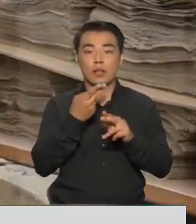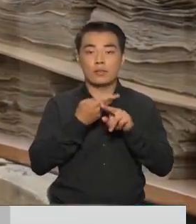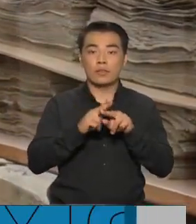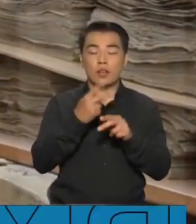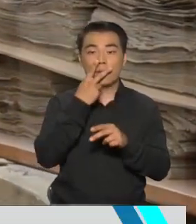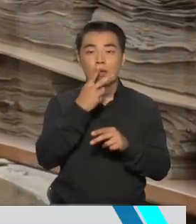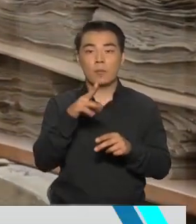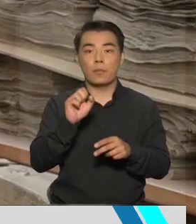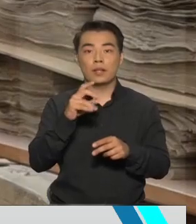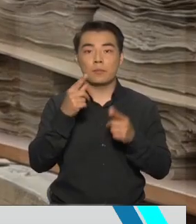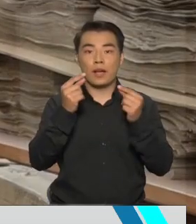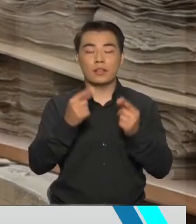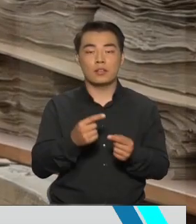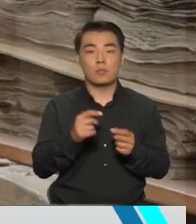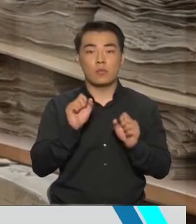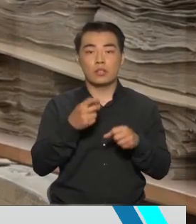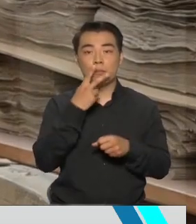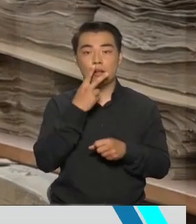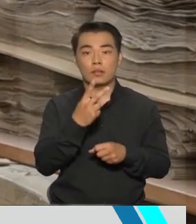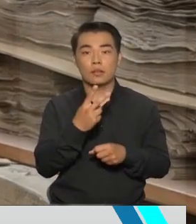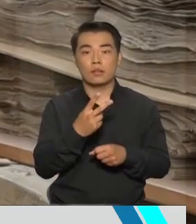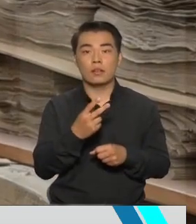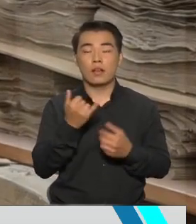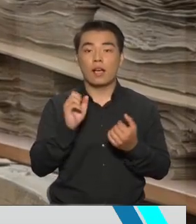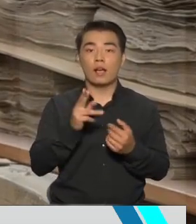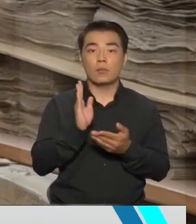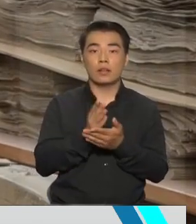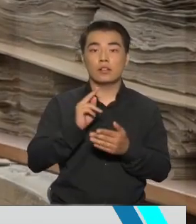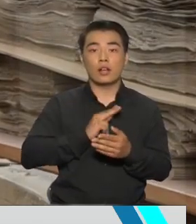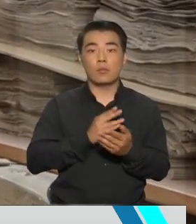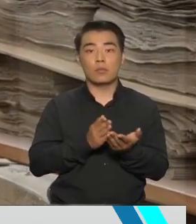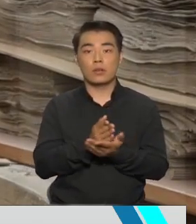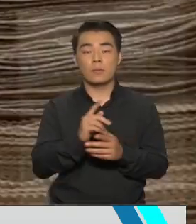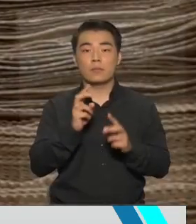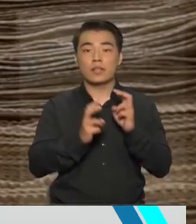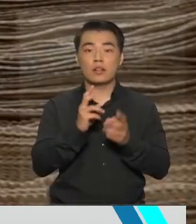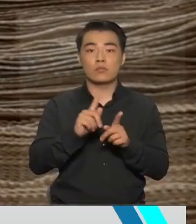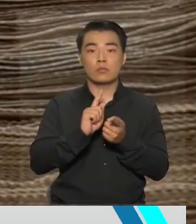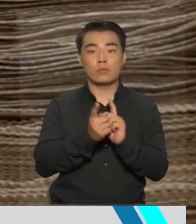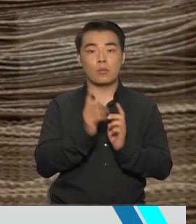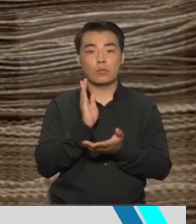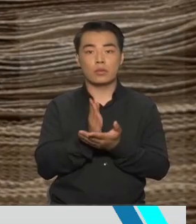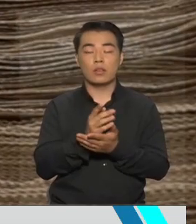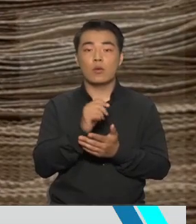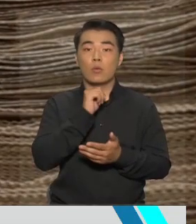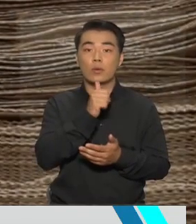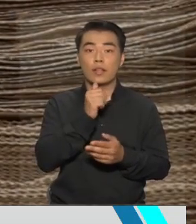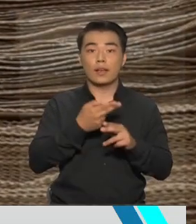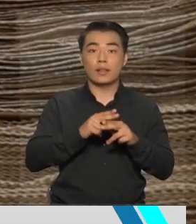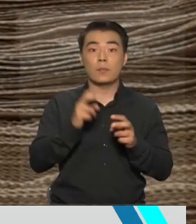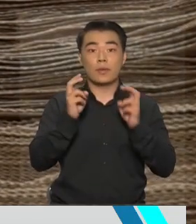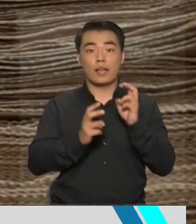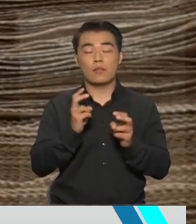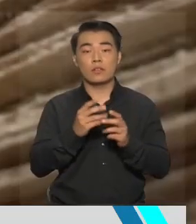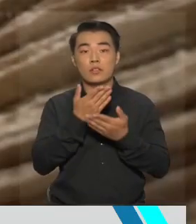обычных полиэтиленовых пакетов. А самое главное, они подлежат вторичной переработке. В Костанае такого